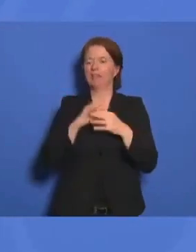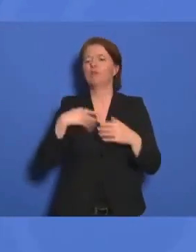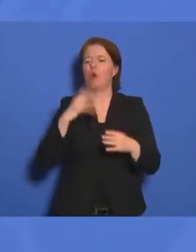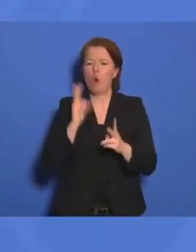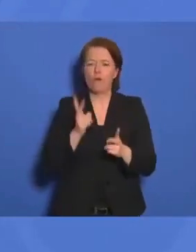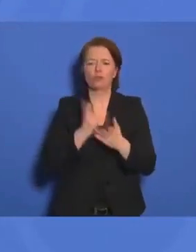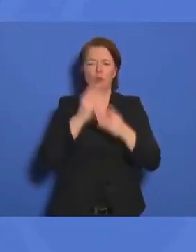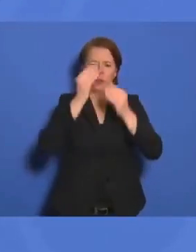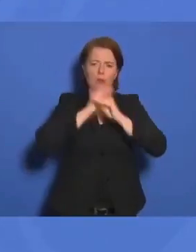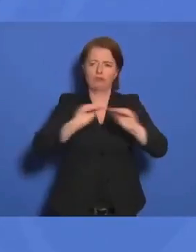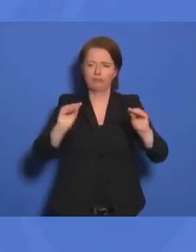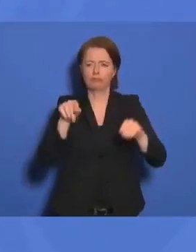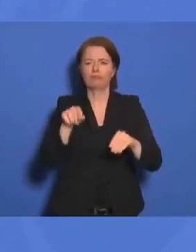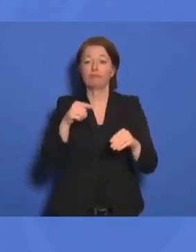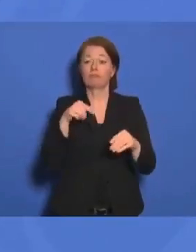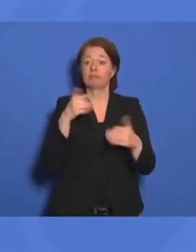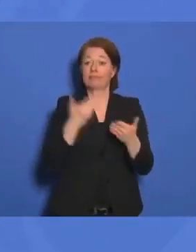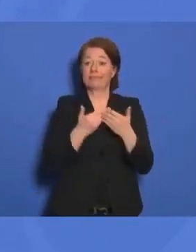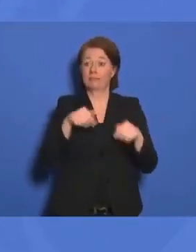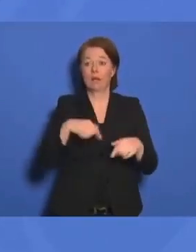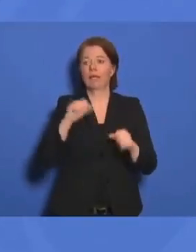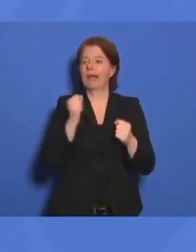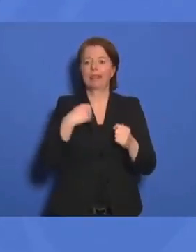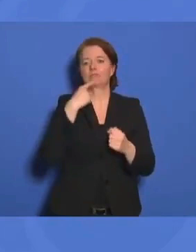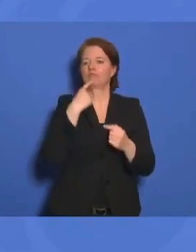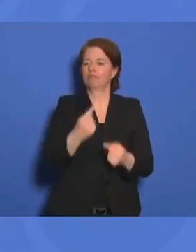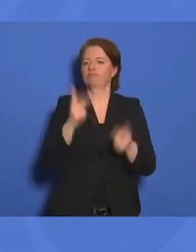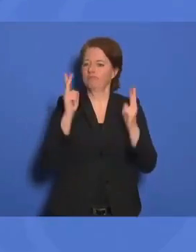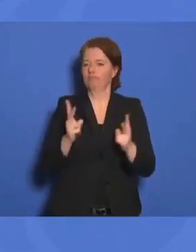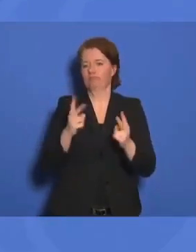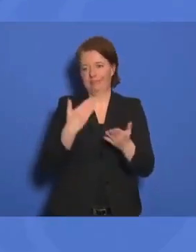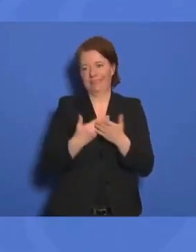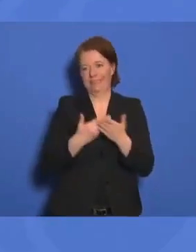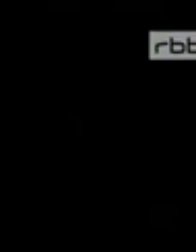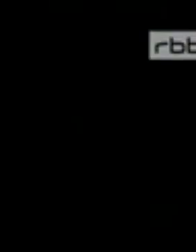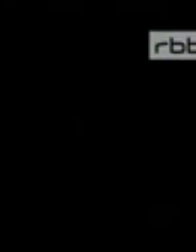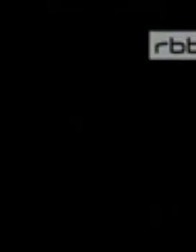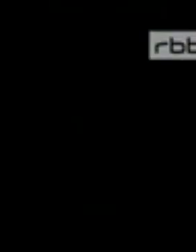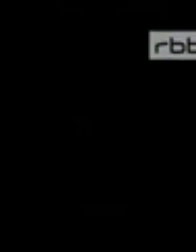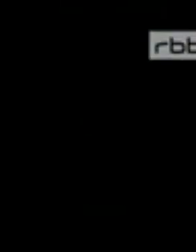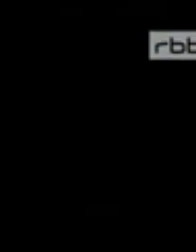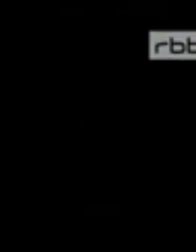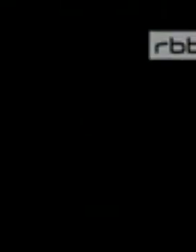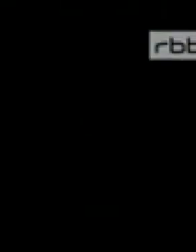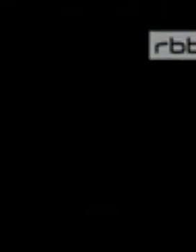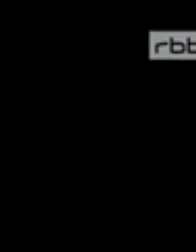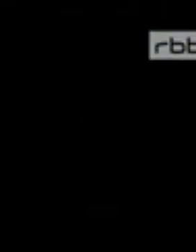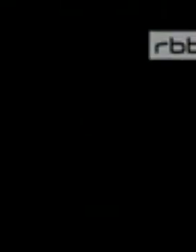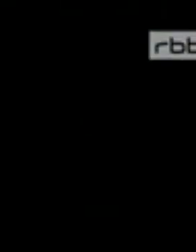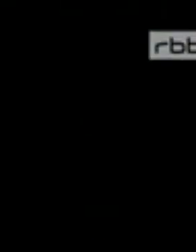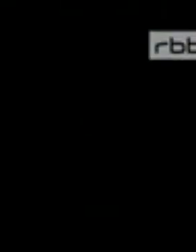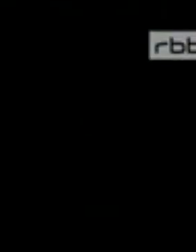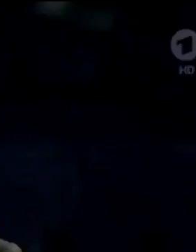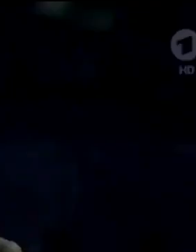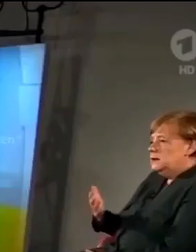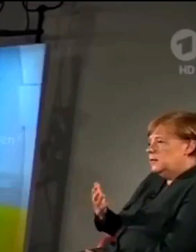eine ganz kleine Minderheit geimpft ist und eine große Mehrheit nicht, wird es keine neuen Freiheiten geben. Vielleicht habe ich da ein autoritäres